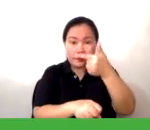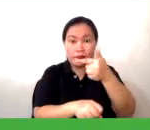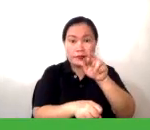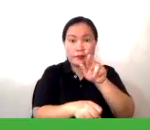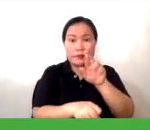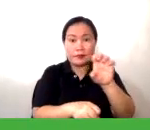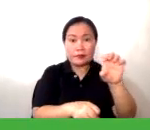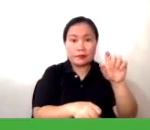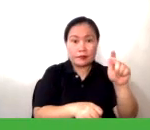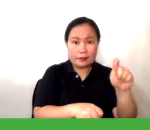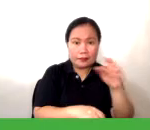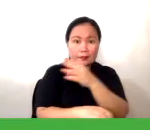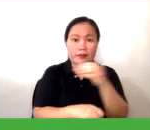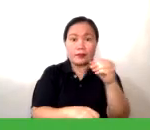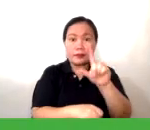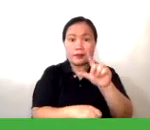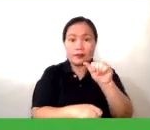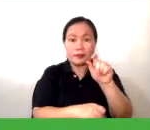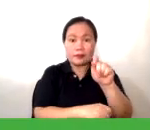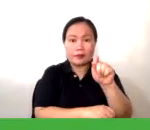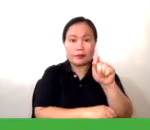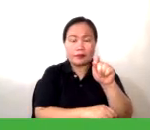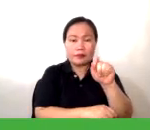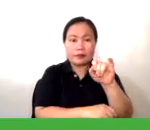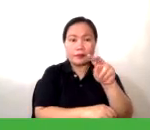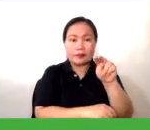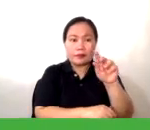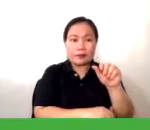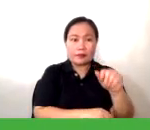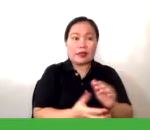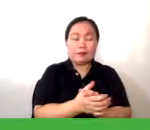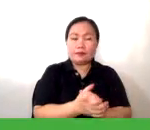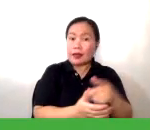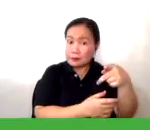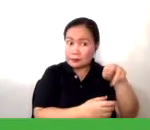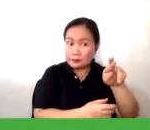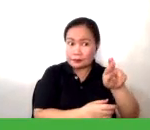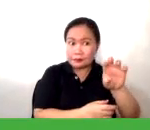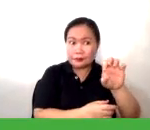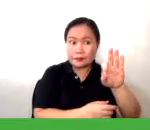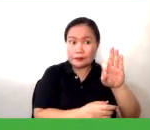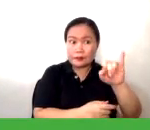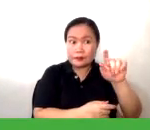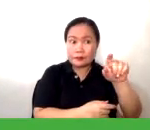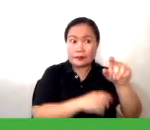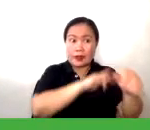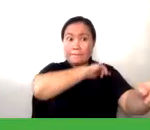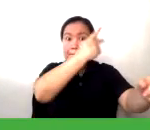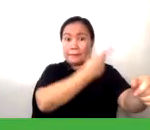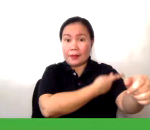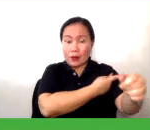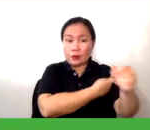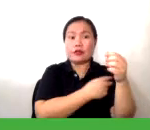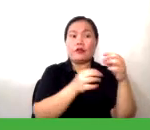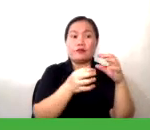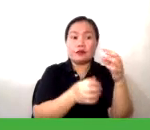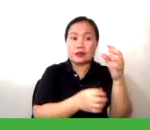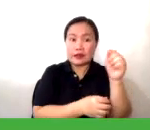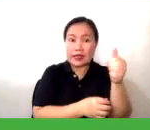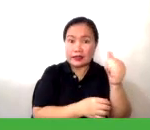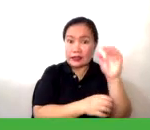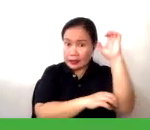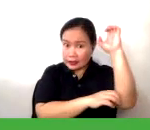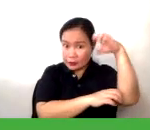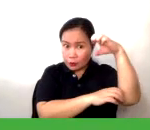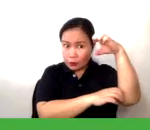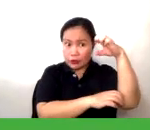prefixes. Ano-ano ba yon? So, a prefix is a power of 10, exponent or multiplier that precedes the